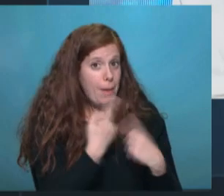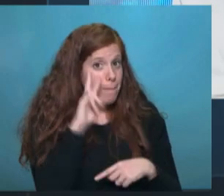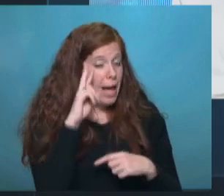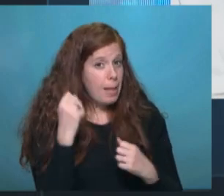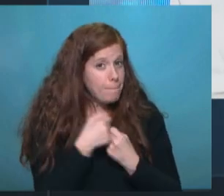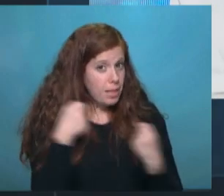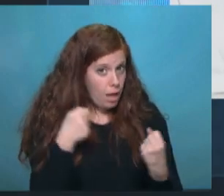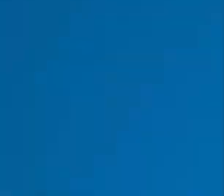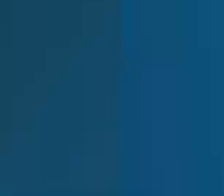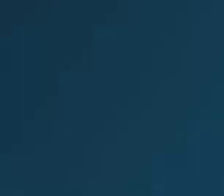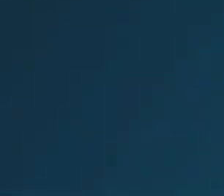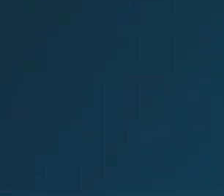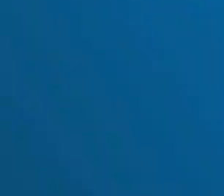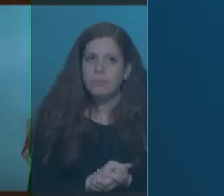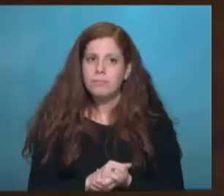בקרב האסירים.